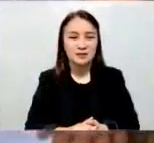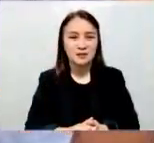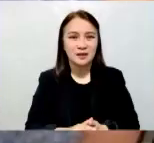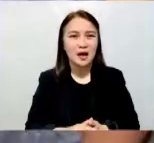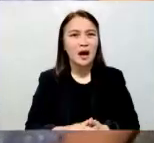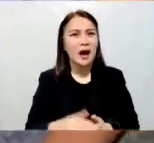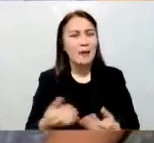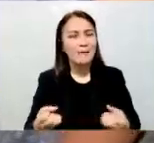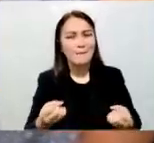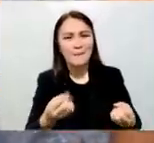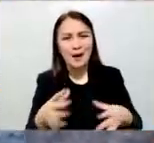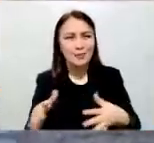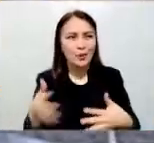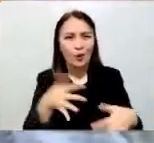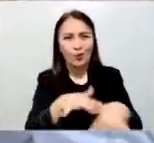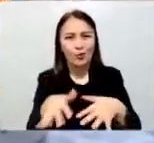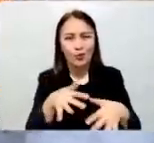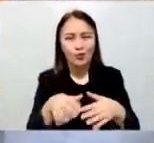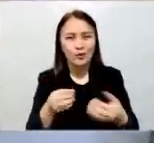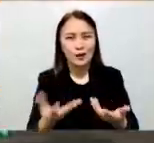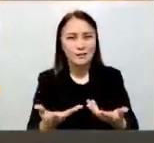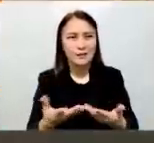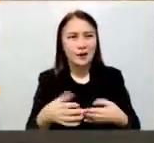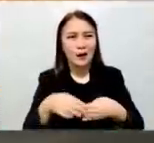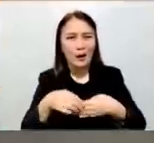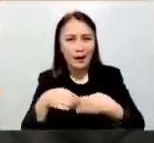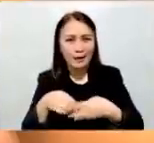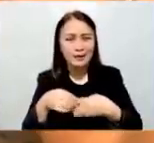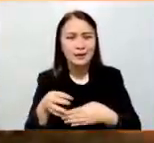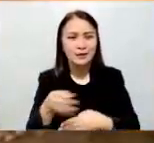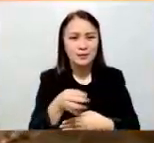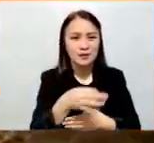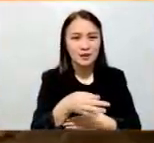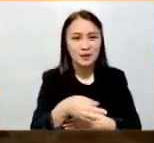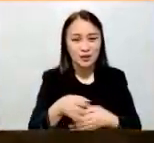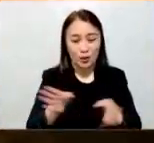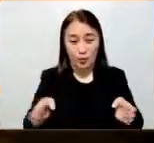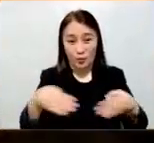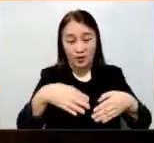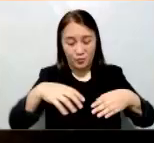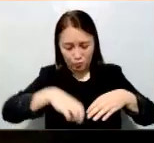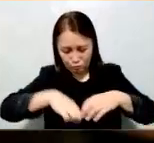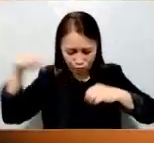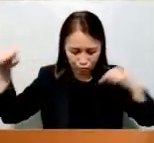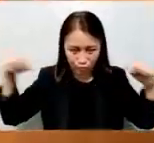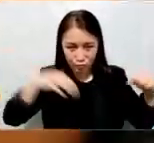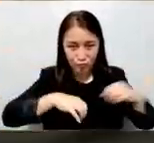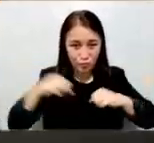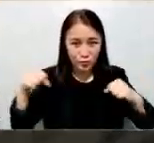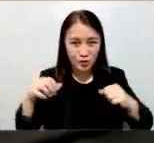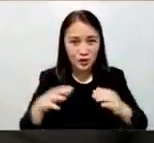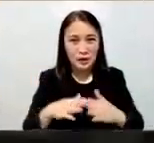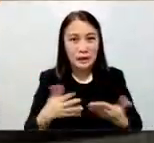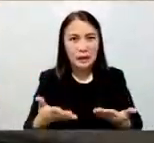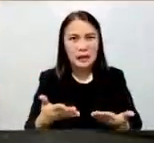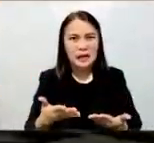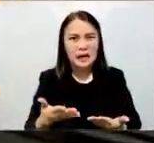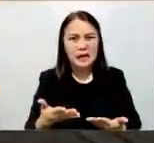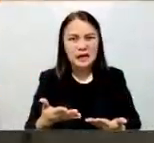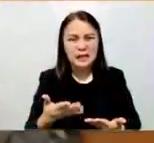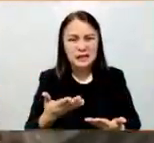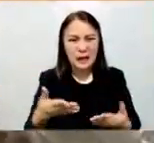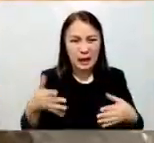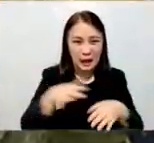Halo-halong karne at mga isda ang bumungad sa otoridad nang buksan ang mga kahon sa storage facility na ito sa Navotas. Ang ilan, nakasilid pa